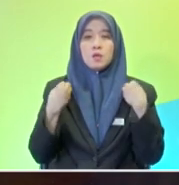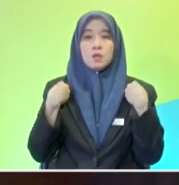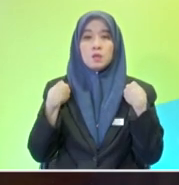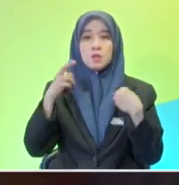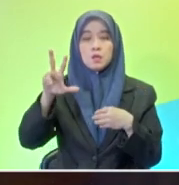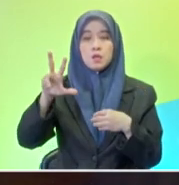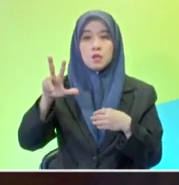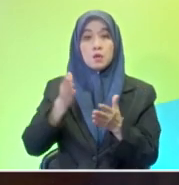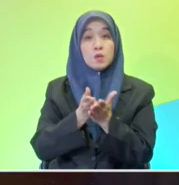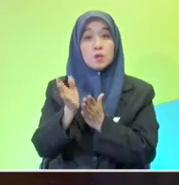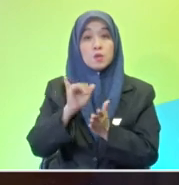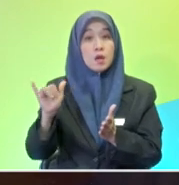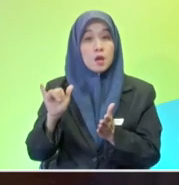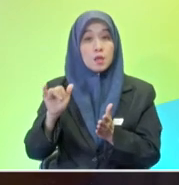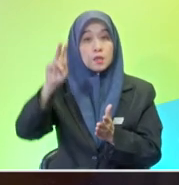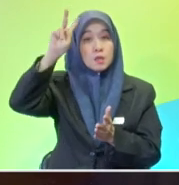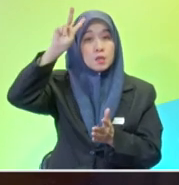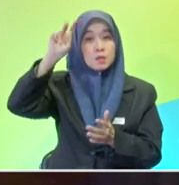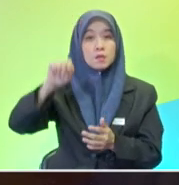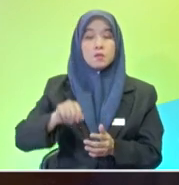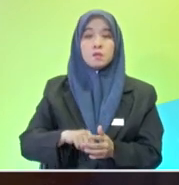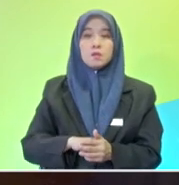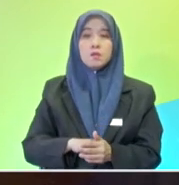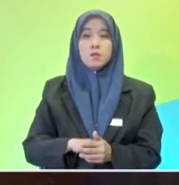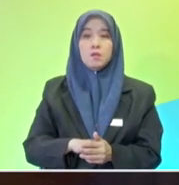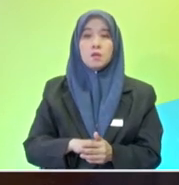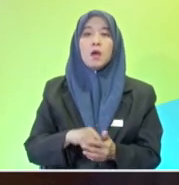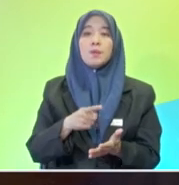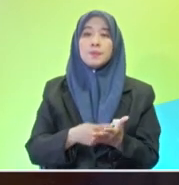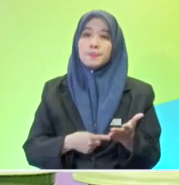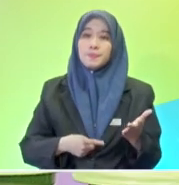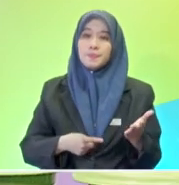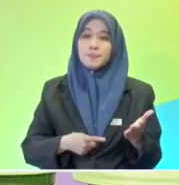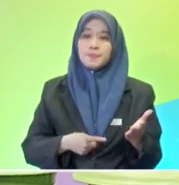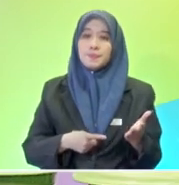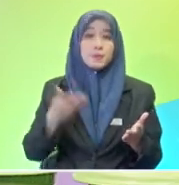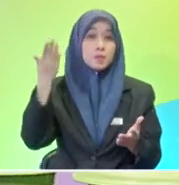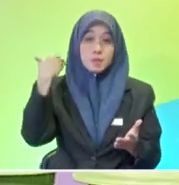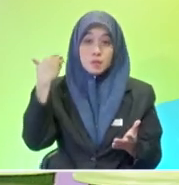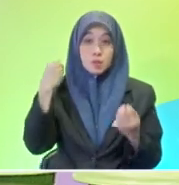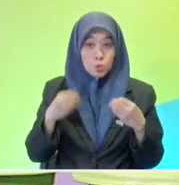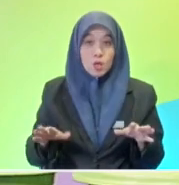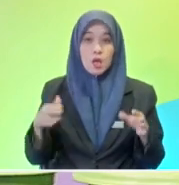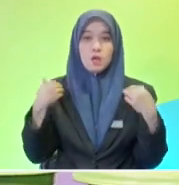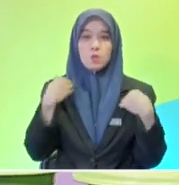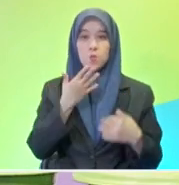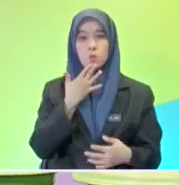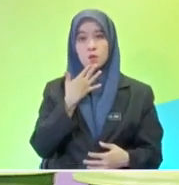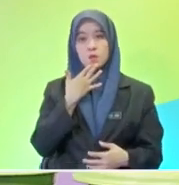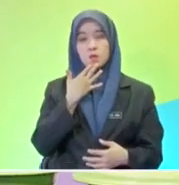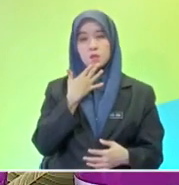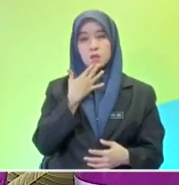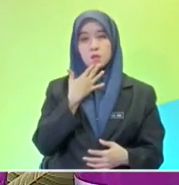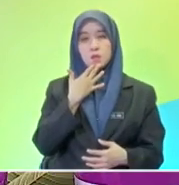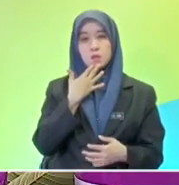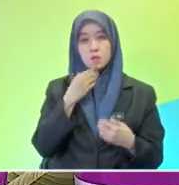seterusnya Abang Gris a agak-agaknya ciri apa H lagi ada kat da t ada warna Cikgu ha